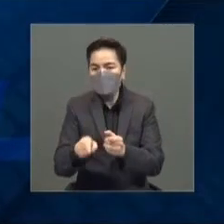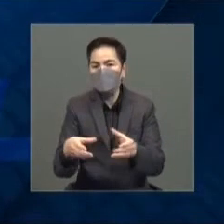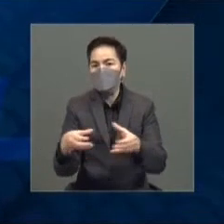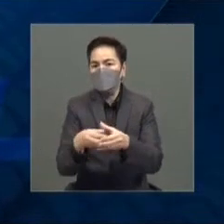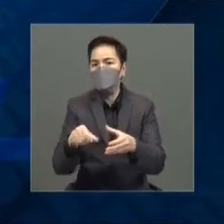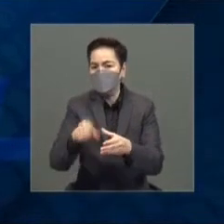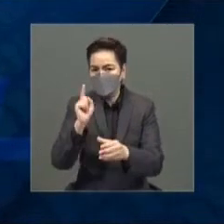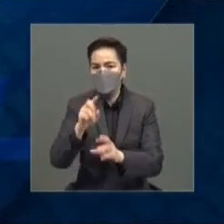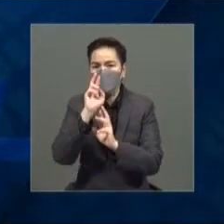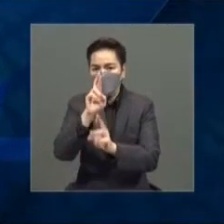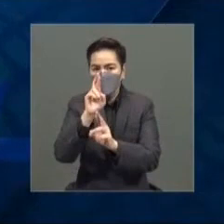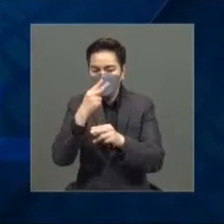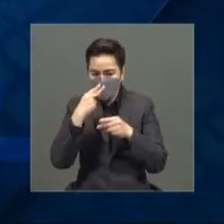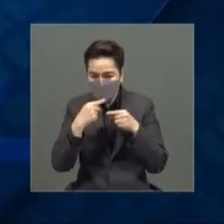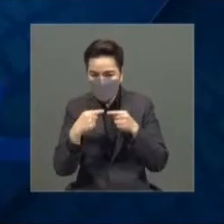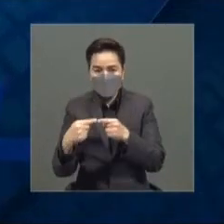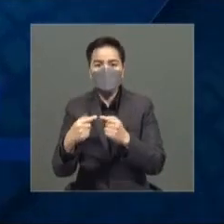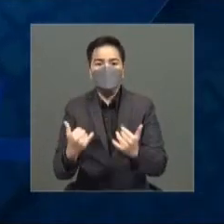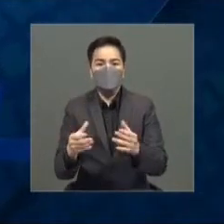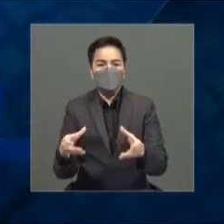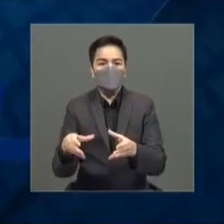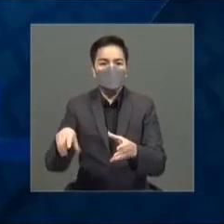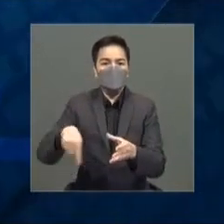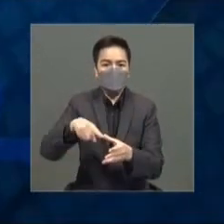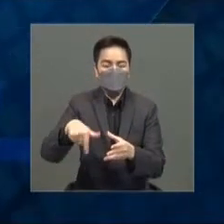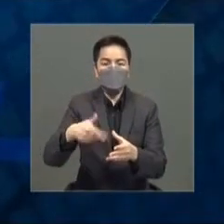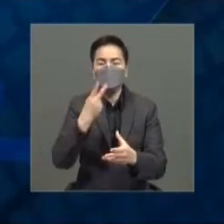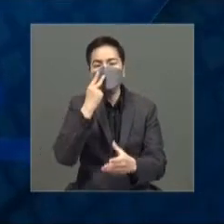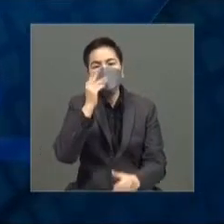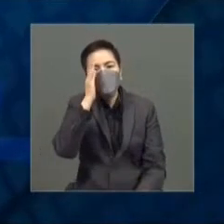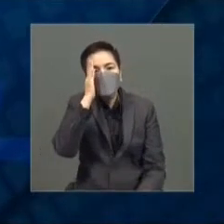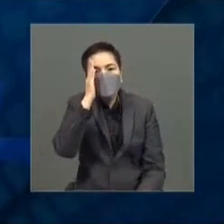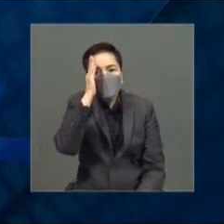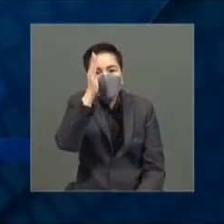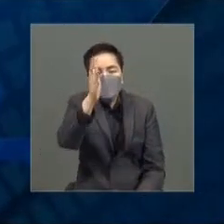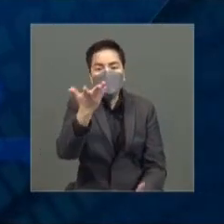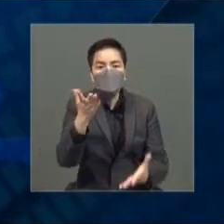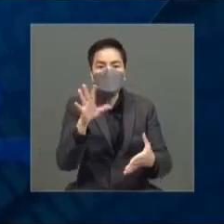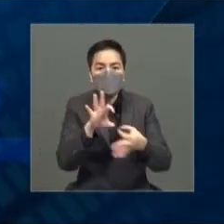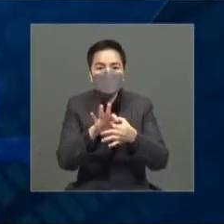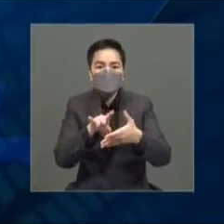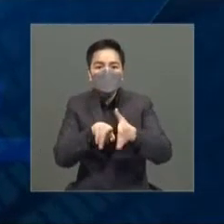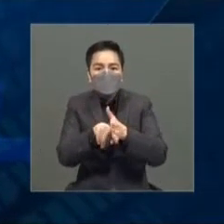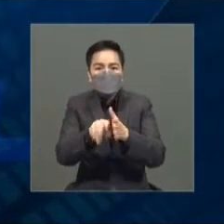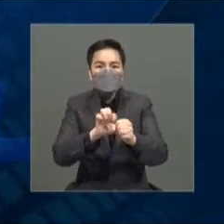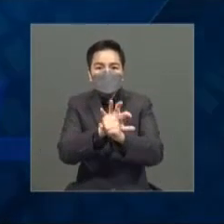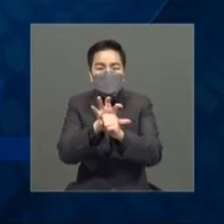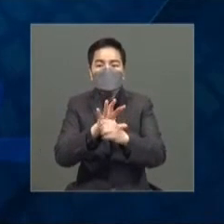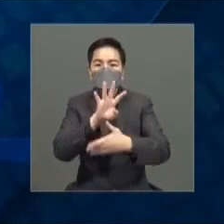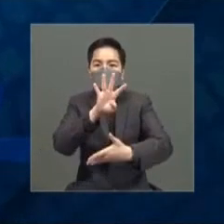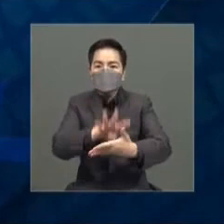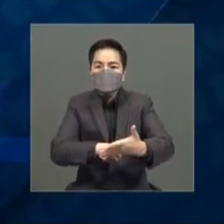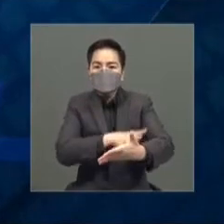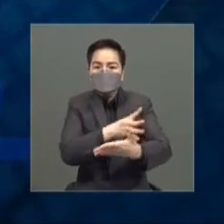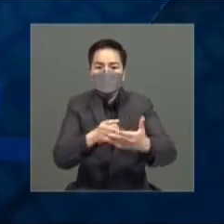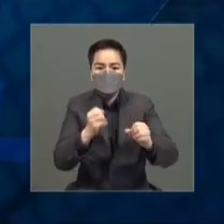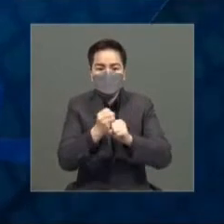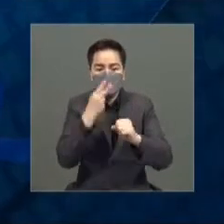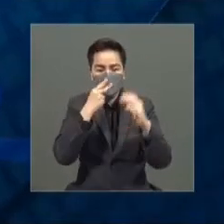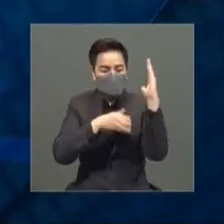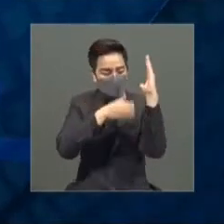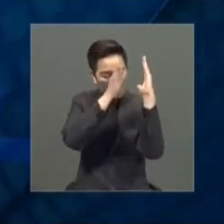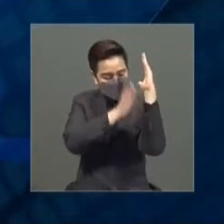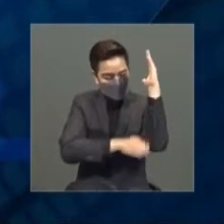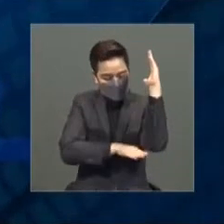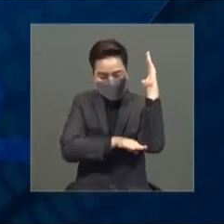ส่วนที่เราต้องเฝ้าระวังอย่างต่อเนื่องดูทิศทางการวางแผนมาตรการนิดนึงจะเห็นจากเส้นกราฟ